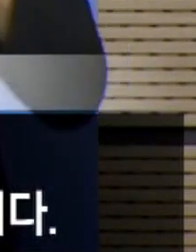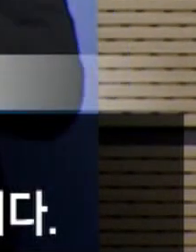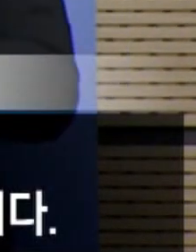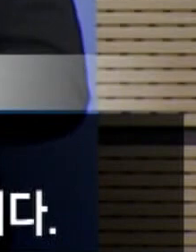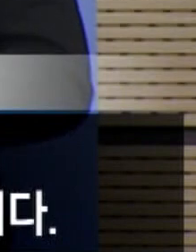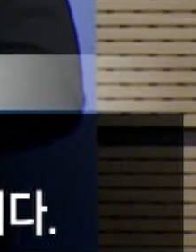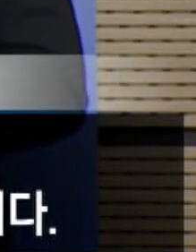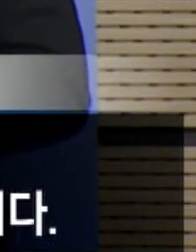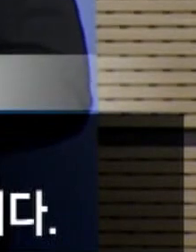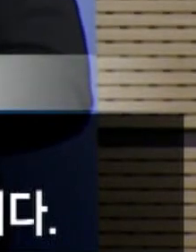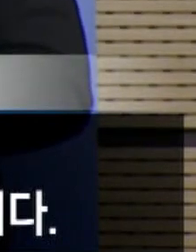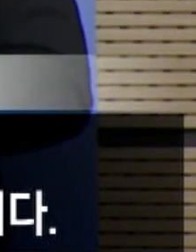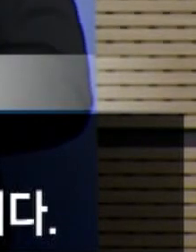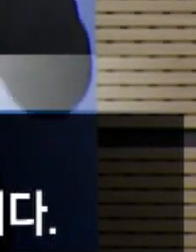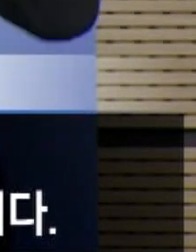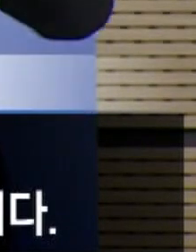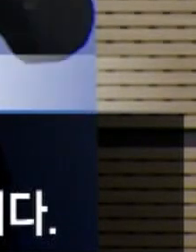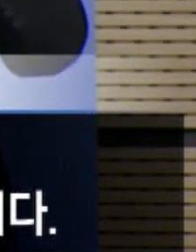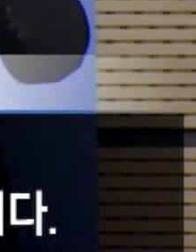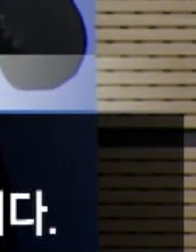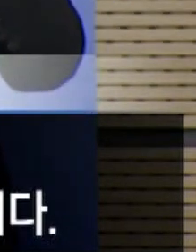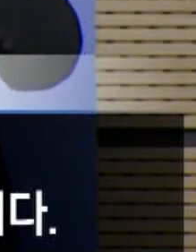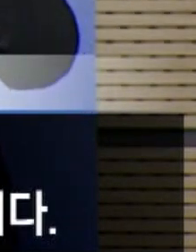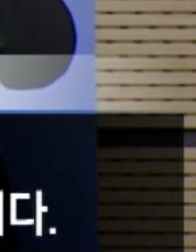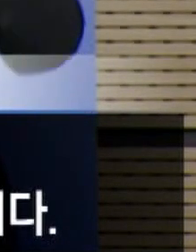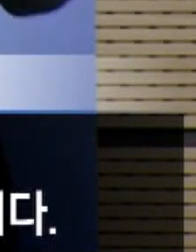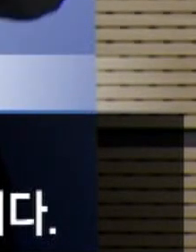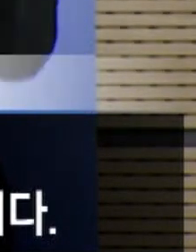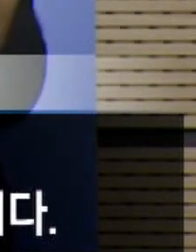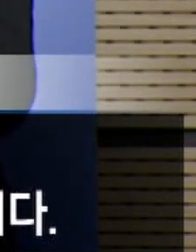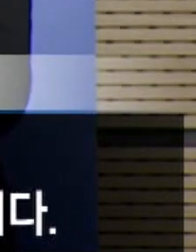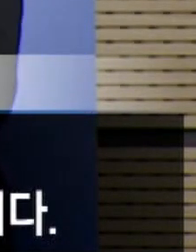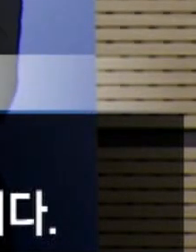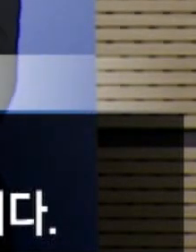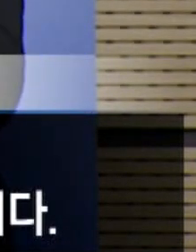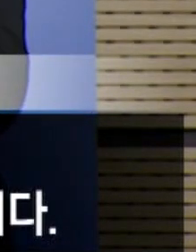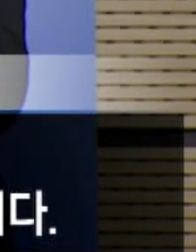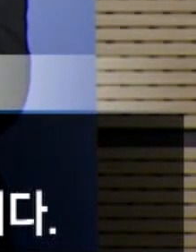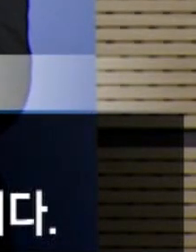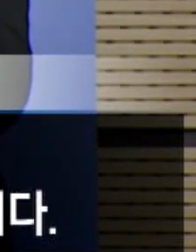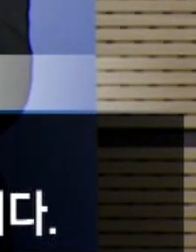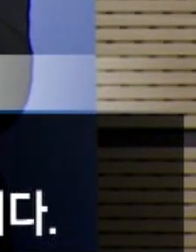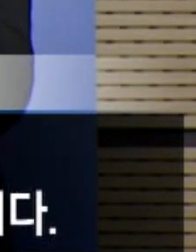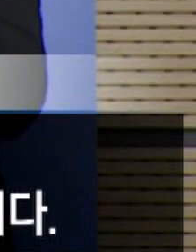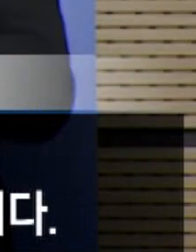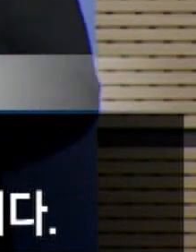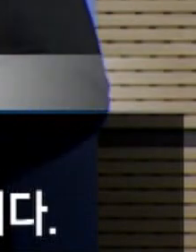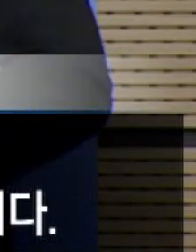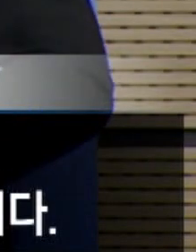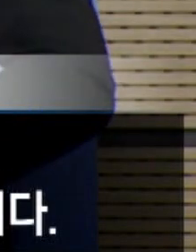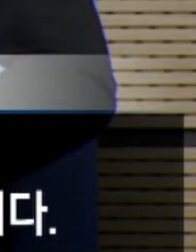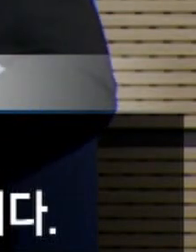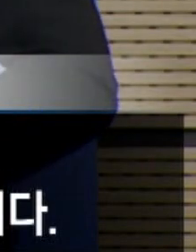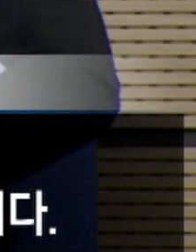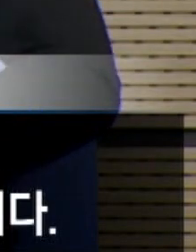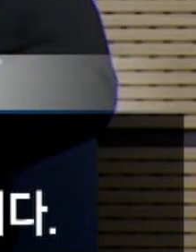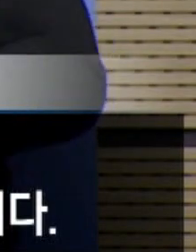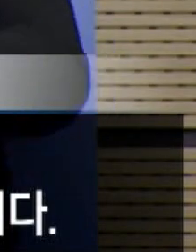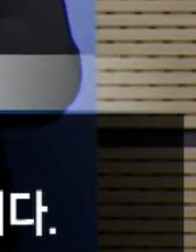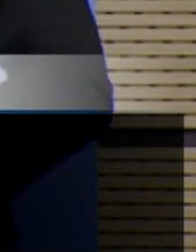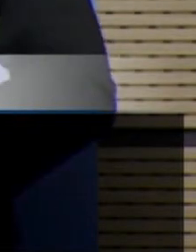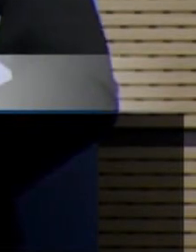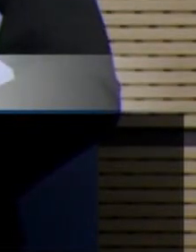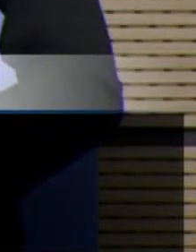석부 모임 학교 선생님을 포함한 모든 국민께 중심으로 사과드립니다